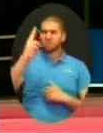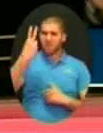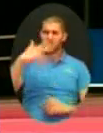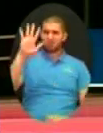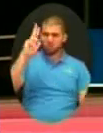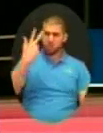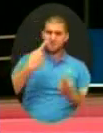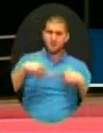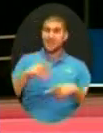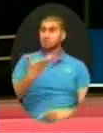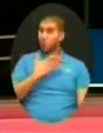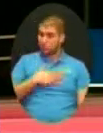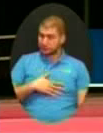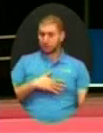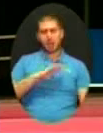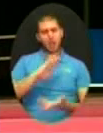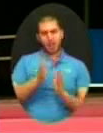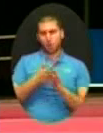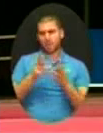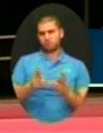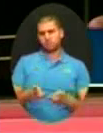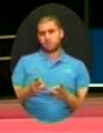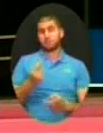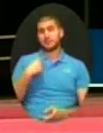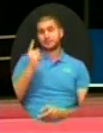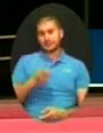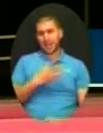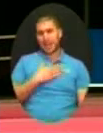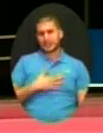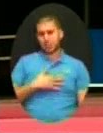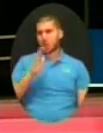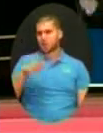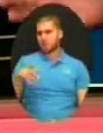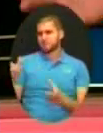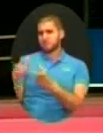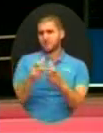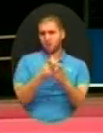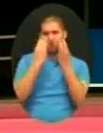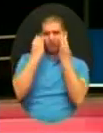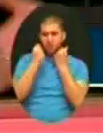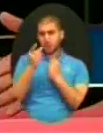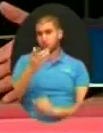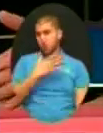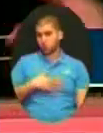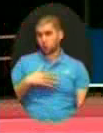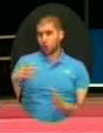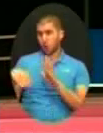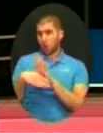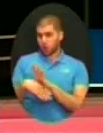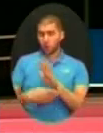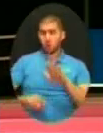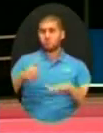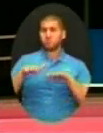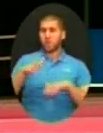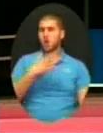ועדה שנייה, כשרוצים, הכל אפשר. צריך שיהיה רצון גם מצד מפלגות החרדיות שהם רוצים את החוק, ראש